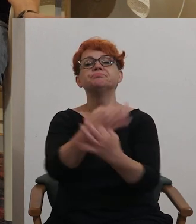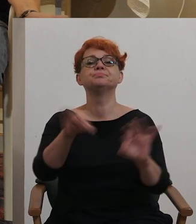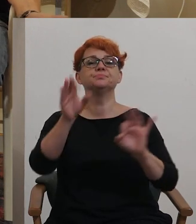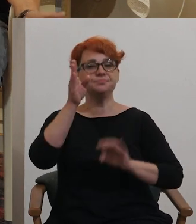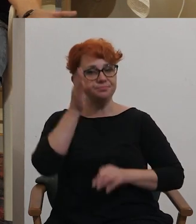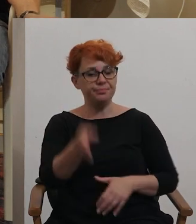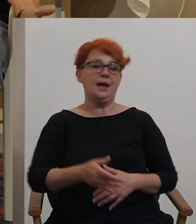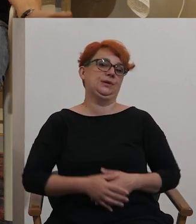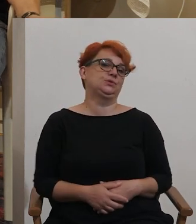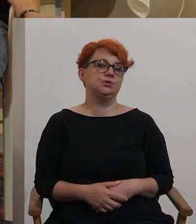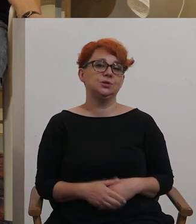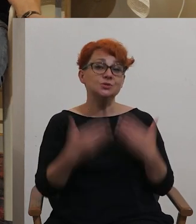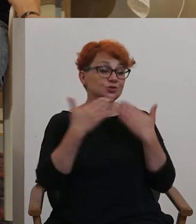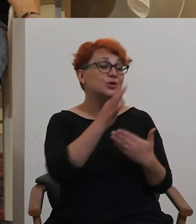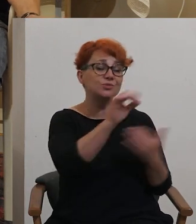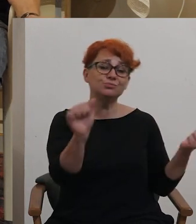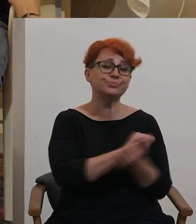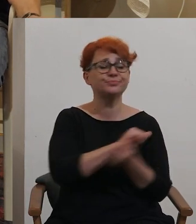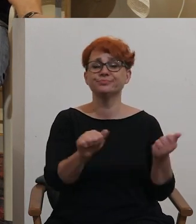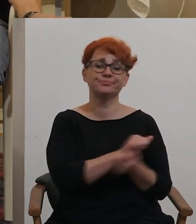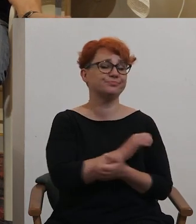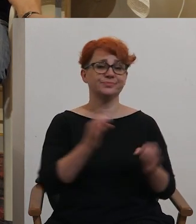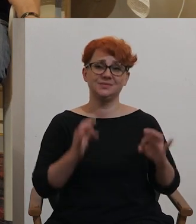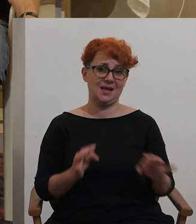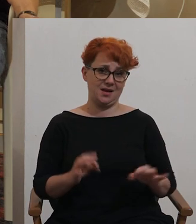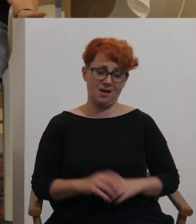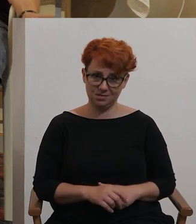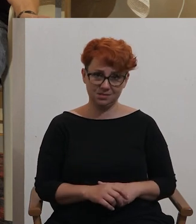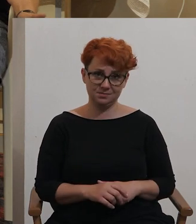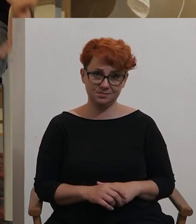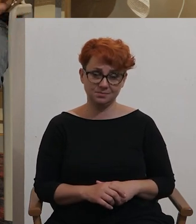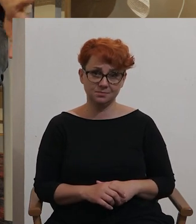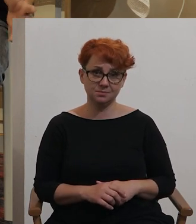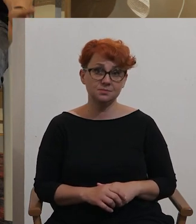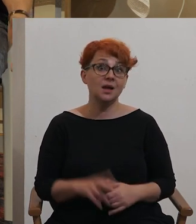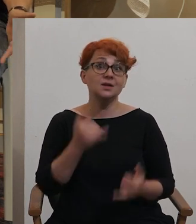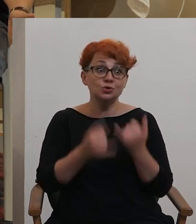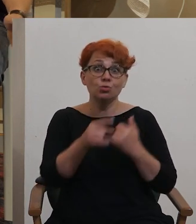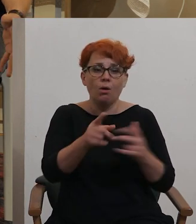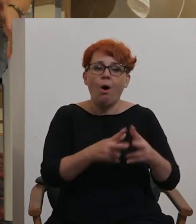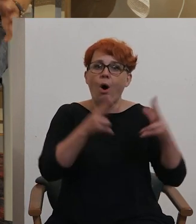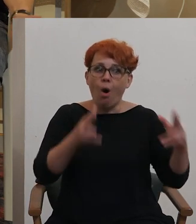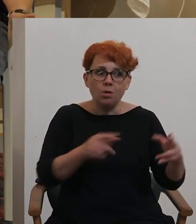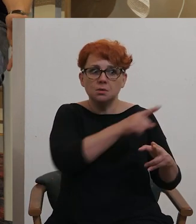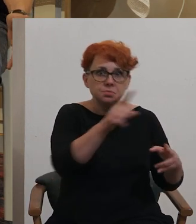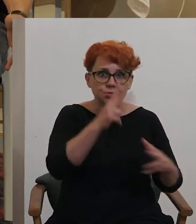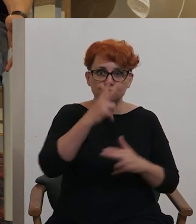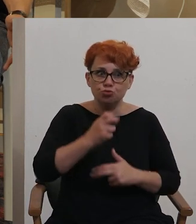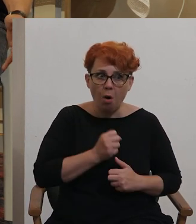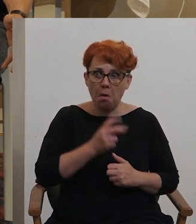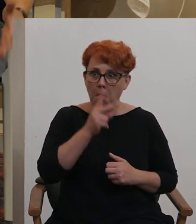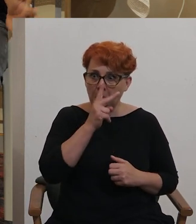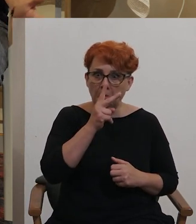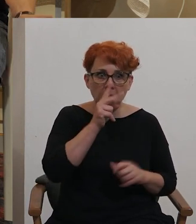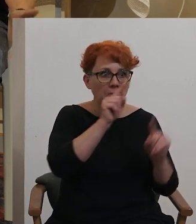zaowocuje wolną ojczyzną, wolnym krajem. Więc jeżeli oni już wtedy zauważali,